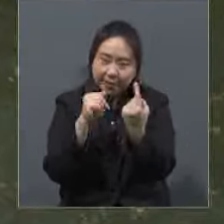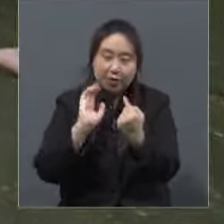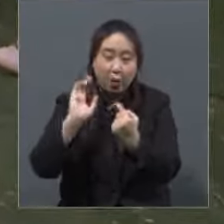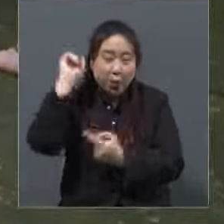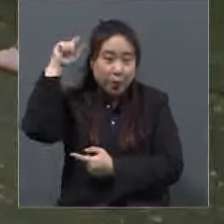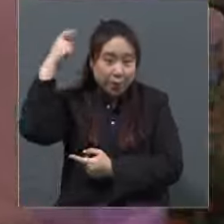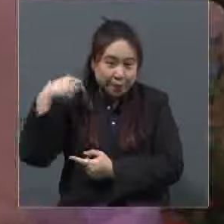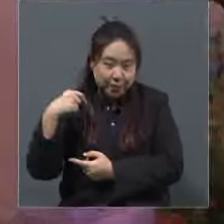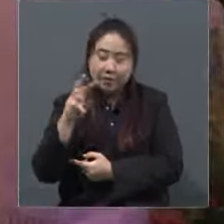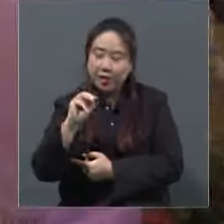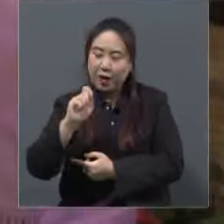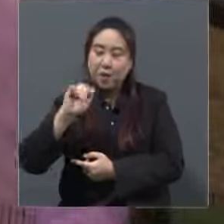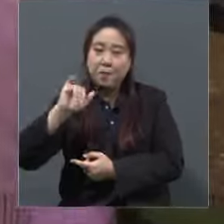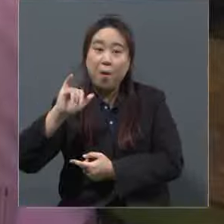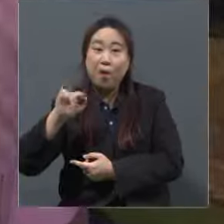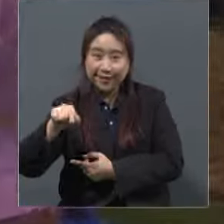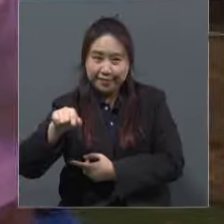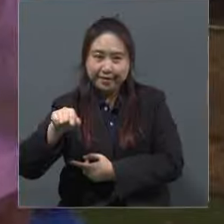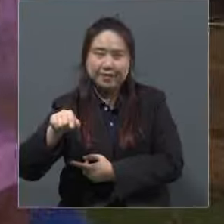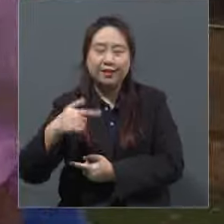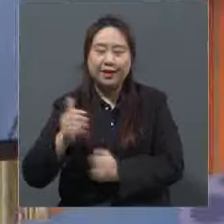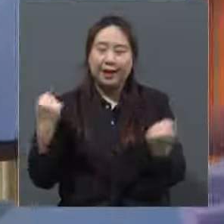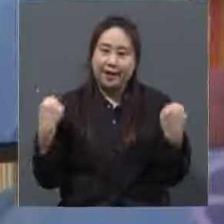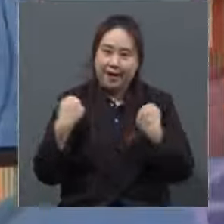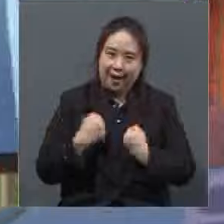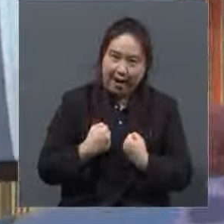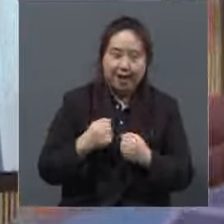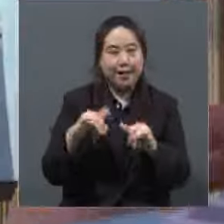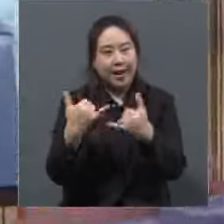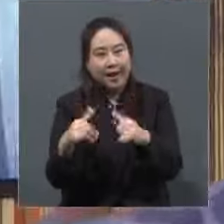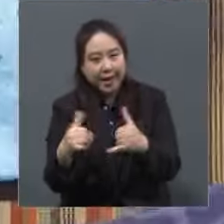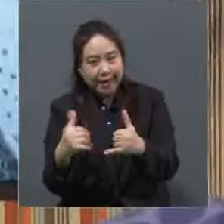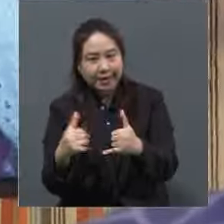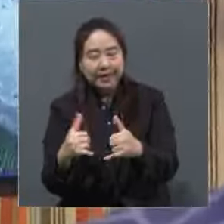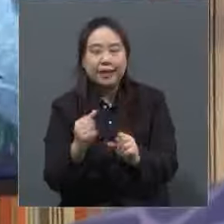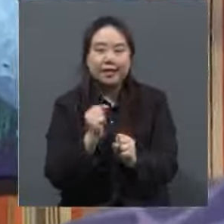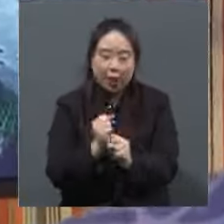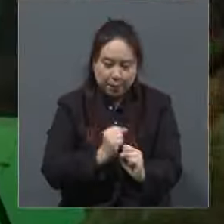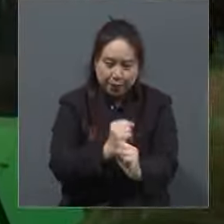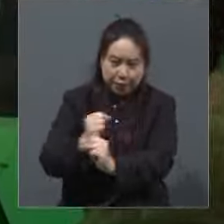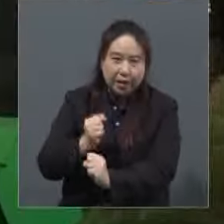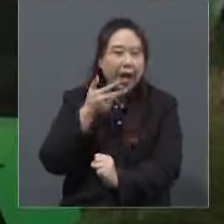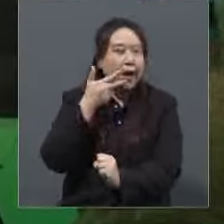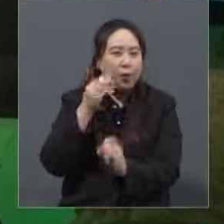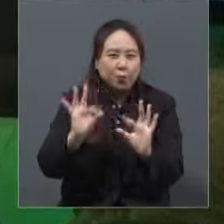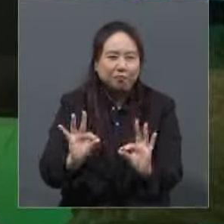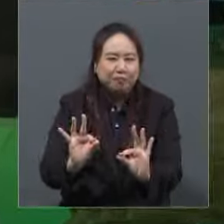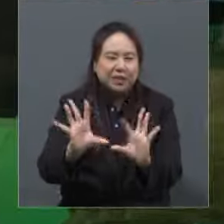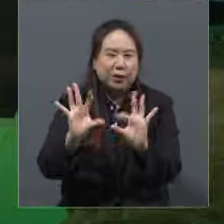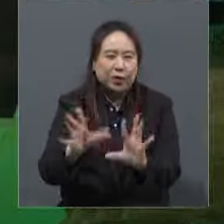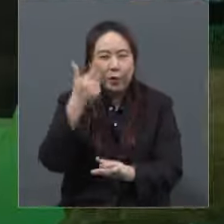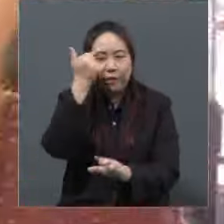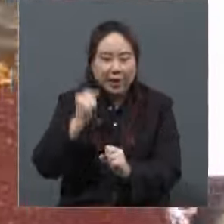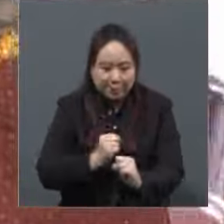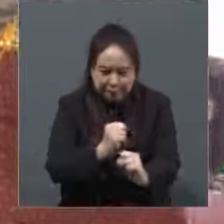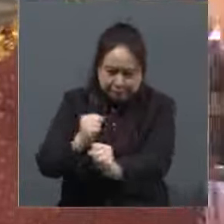แสดงการเล่นซาบ้ามอญการแต่งกายของชาวมอญการสาธิตกวนกาละแมแล้วก็การแสดงบนเวทีจากนักเรียนในพื้น